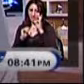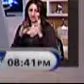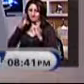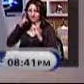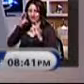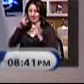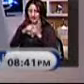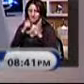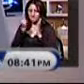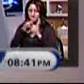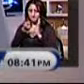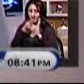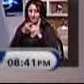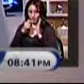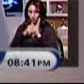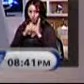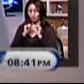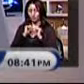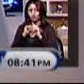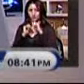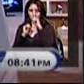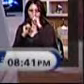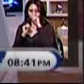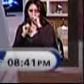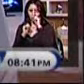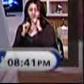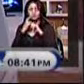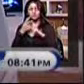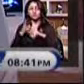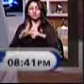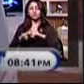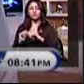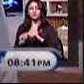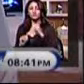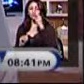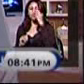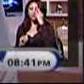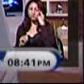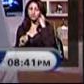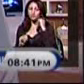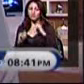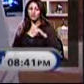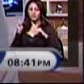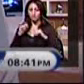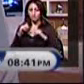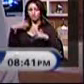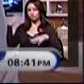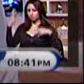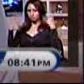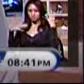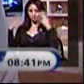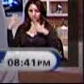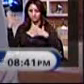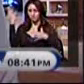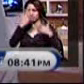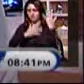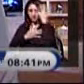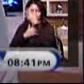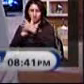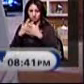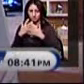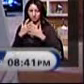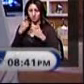هذه المعاني مفتقده هذه الايام في حياتنا؟ لا، هي احنا في مرحله تشوش رؤيه،